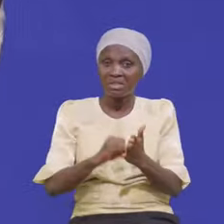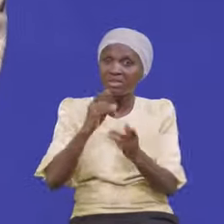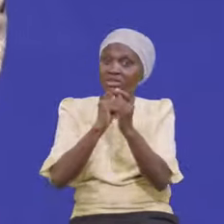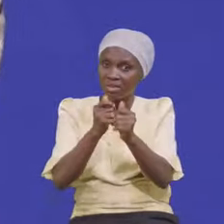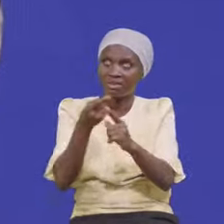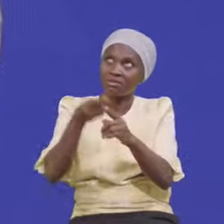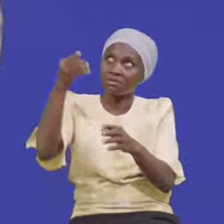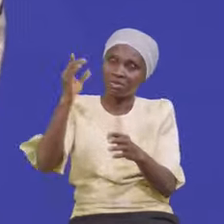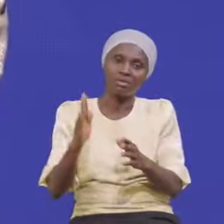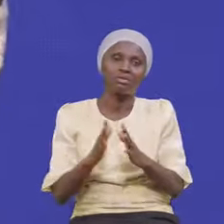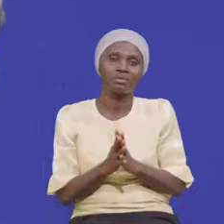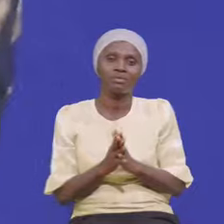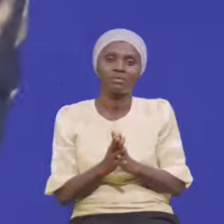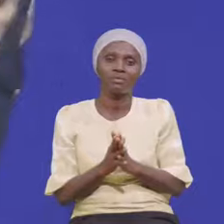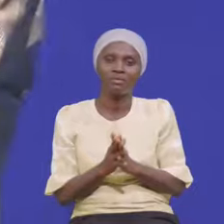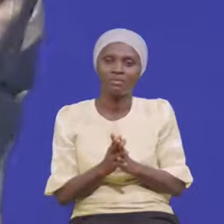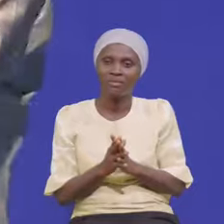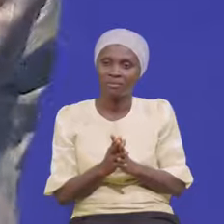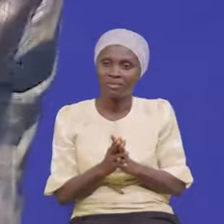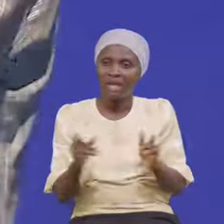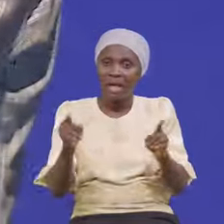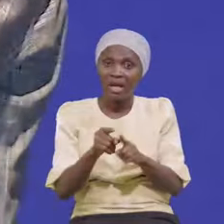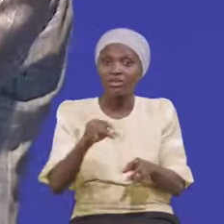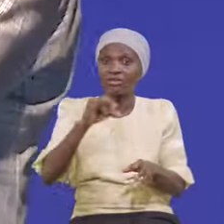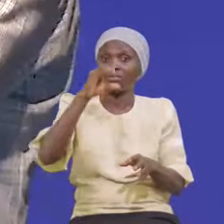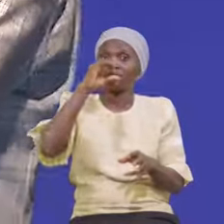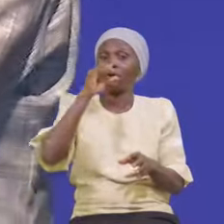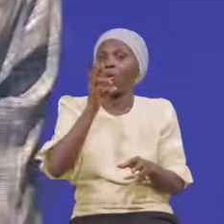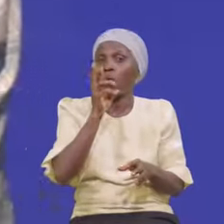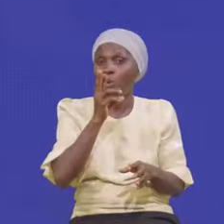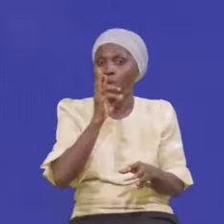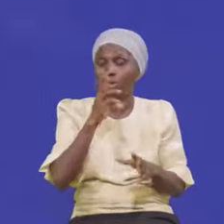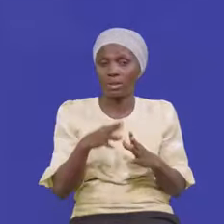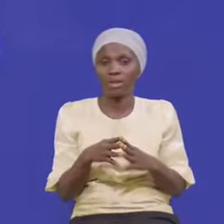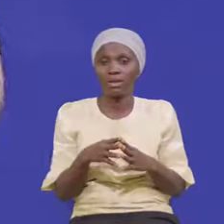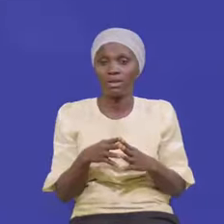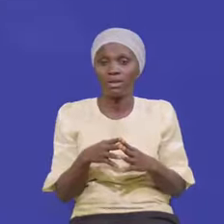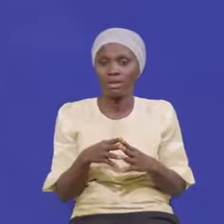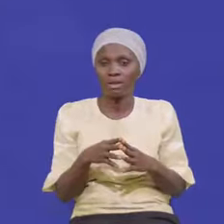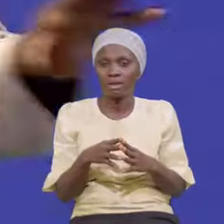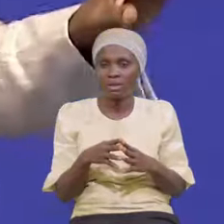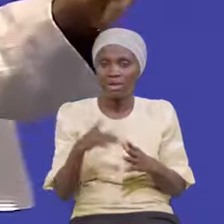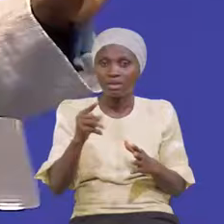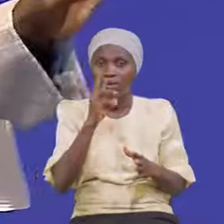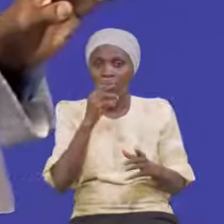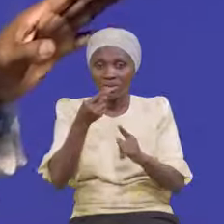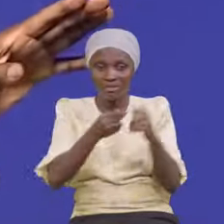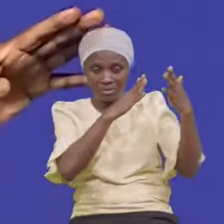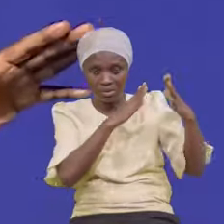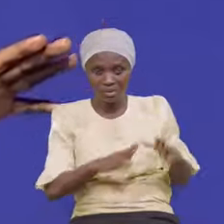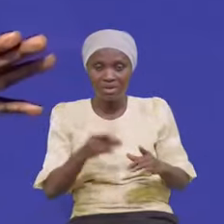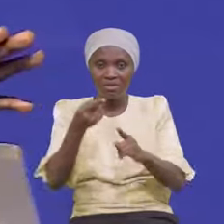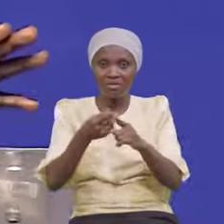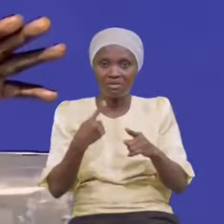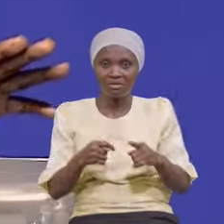of God. అది దేవుని వరమై ఉన్నది. As you drink water. మీరు నీరు పానం చేస్తున్నప్పుడు. The water from the sea, from the ocean.